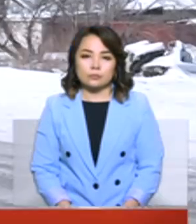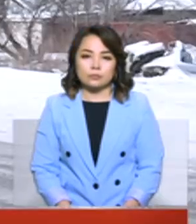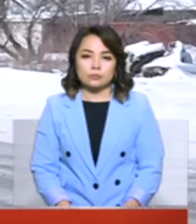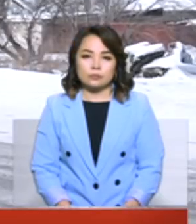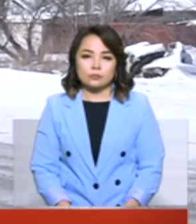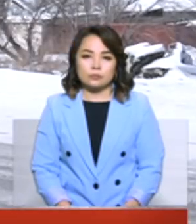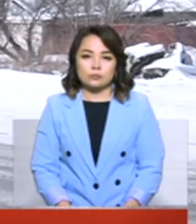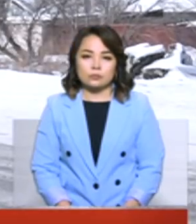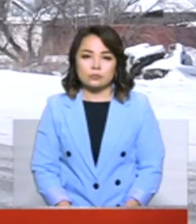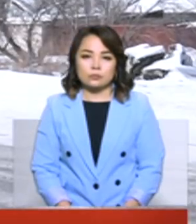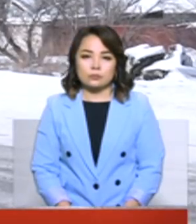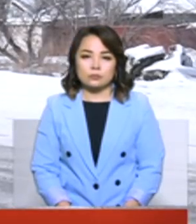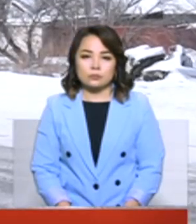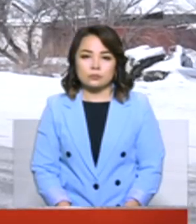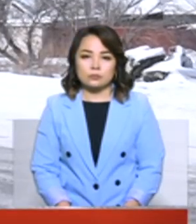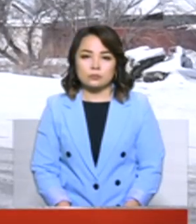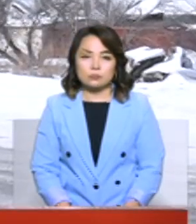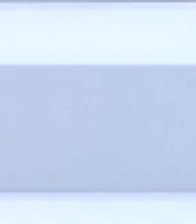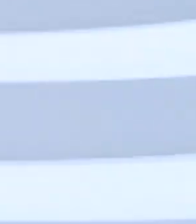арнасы, Абай облысы.